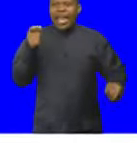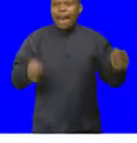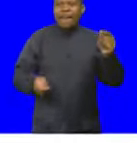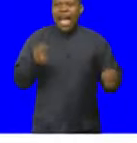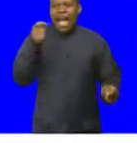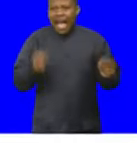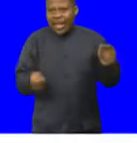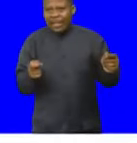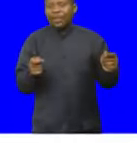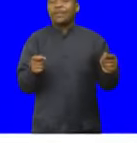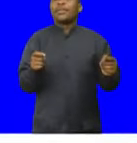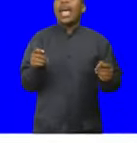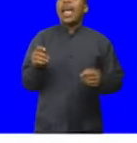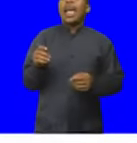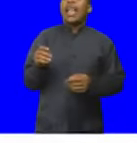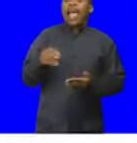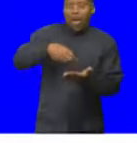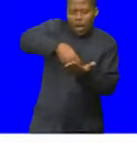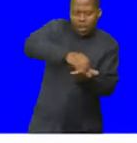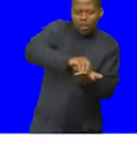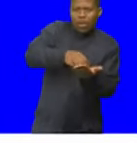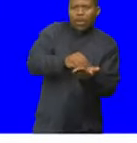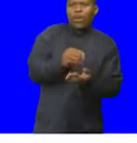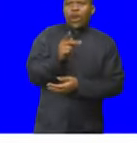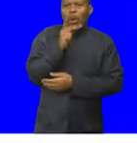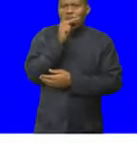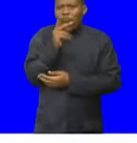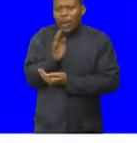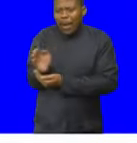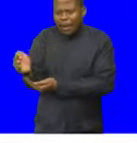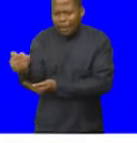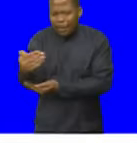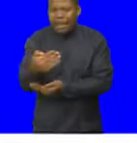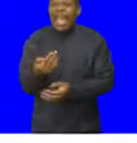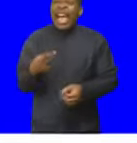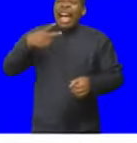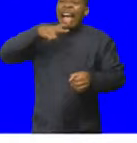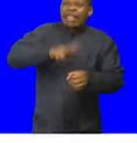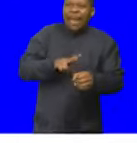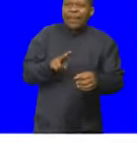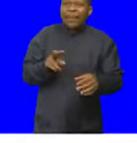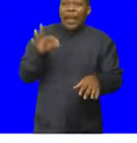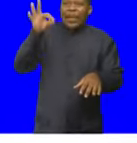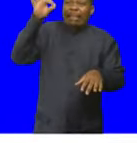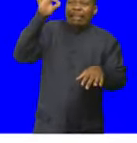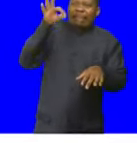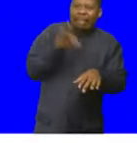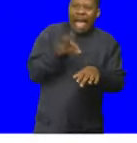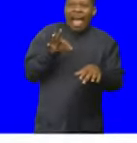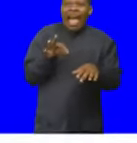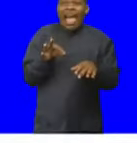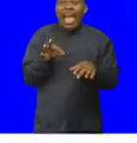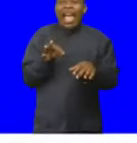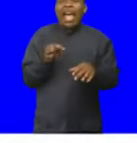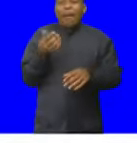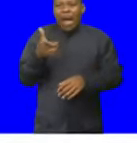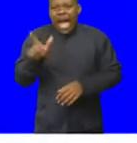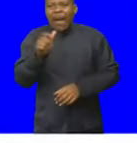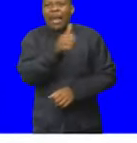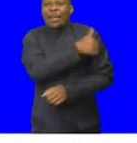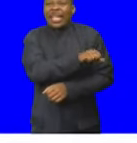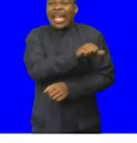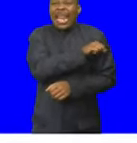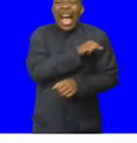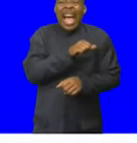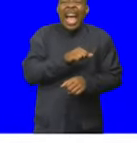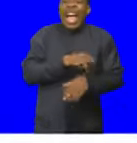tibese tiyabasuthe timbuzilwane emahlathini baqhamuke sibagula kakhulu bayayitibhedlela kungako ke sithi cha ngoba cishe